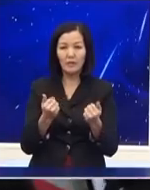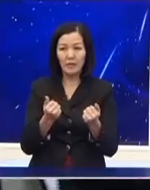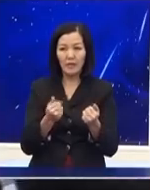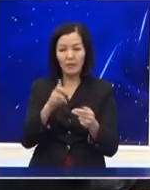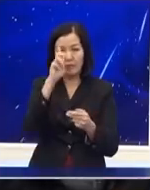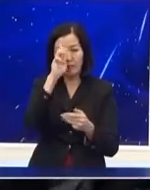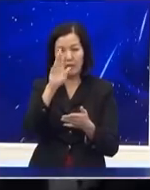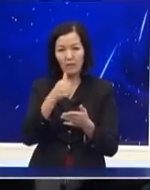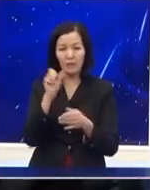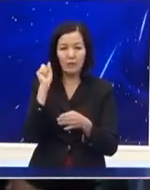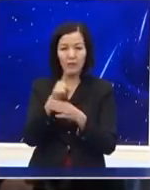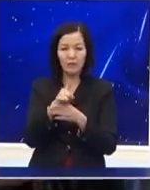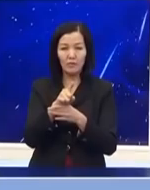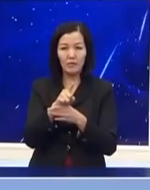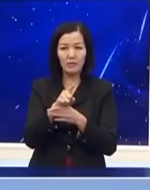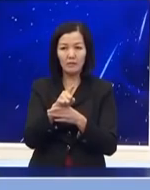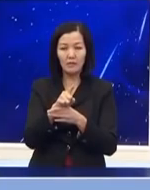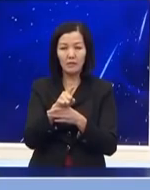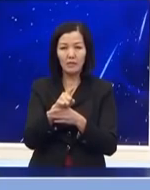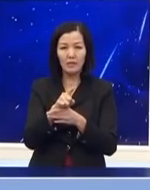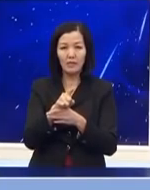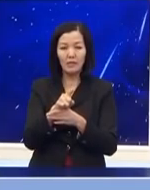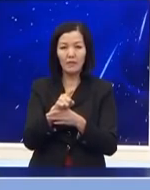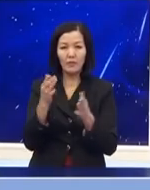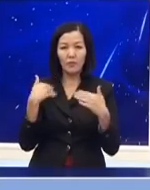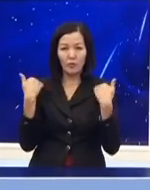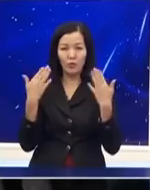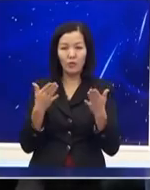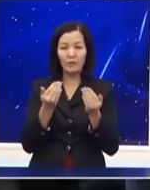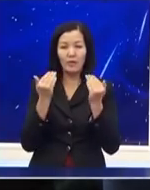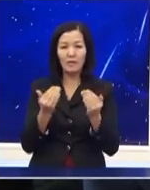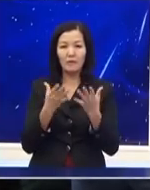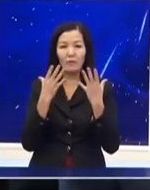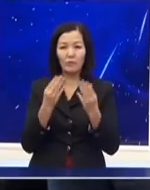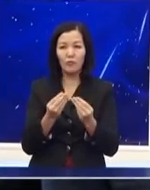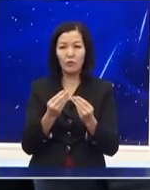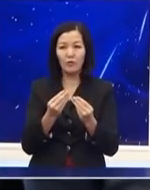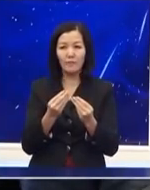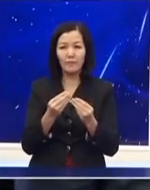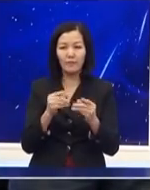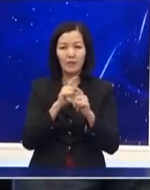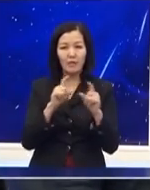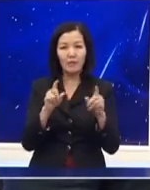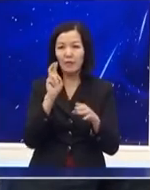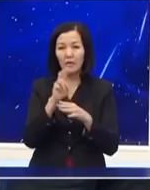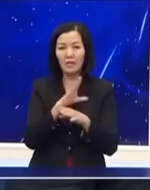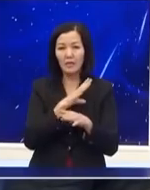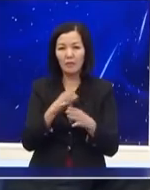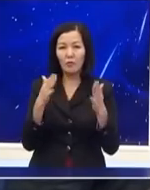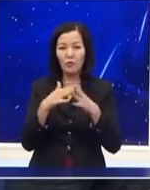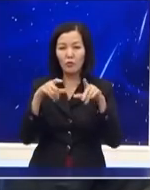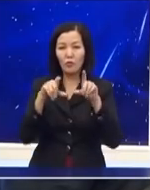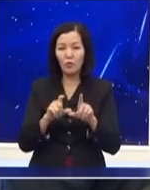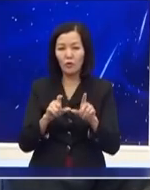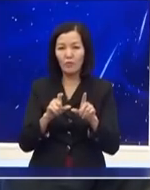Мемлекет басшының тапсырмасы мен осының бәрі. Құтты болсын. Қазіргі кезде мына жерге келмей, үйлерінде